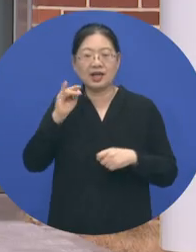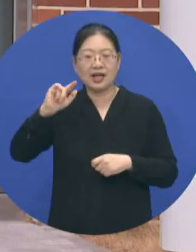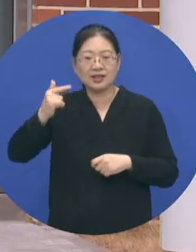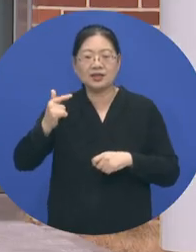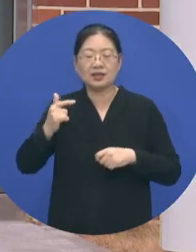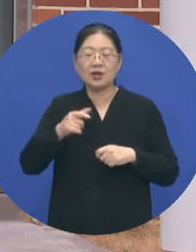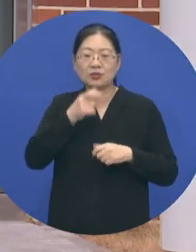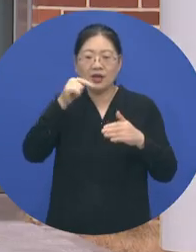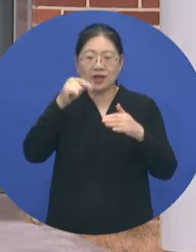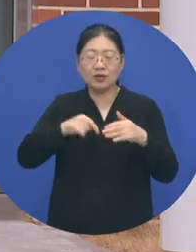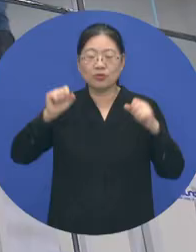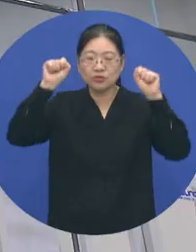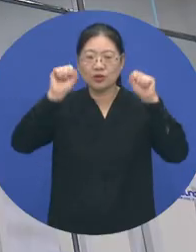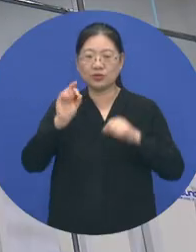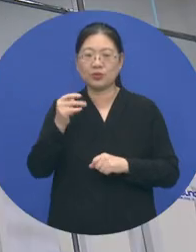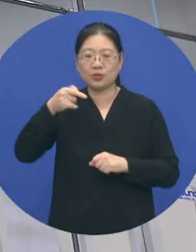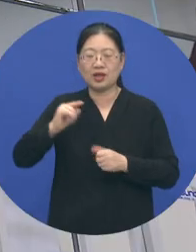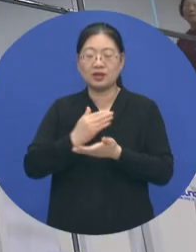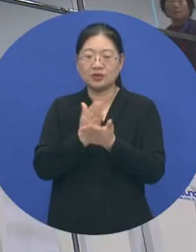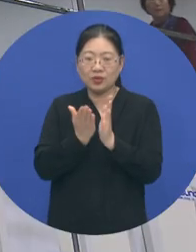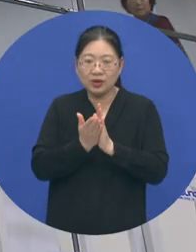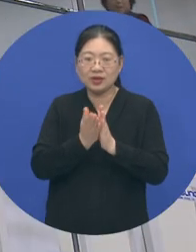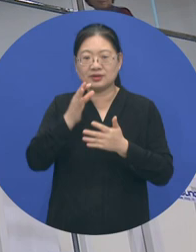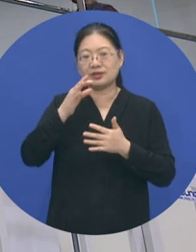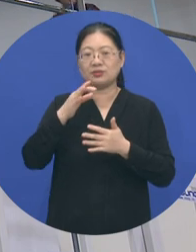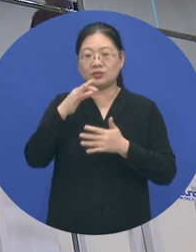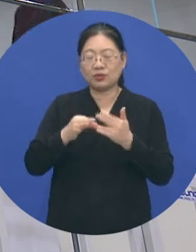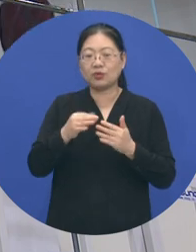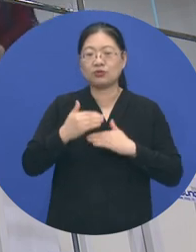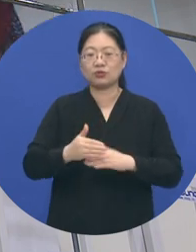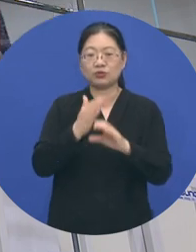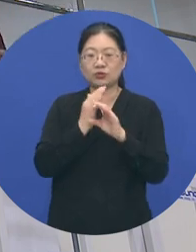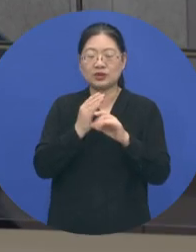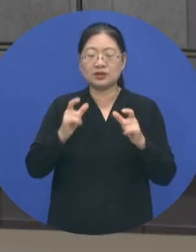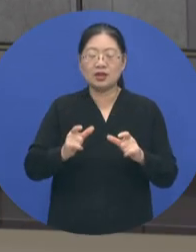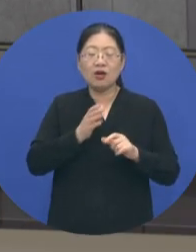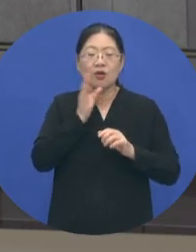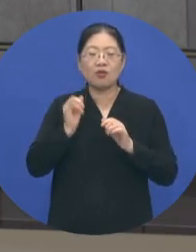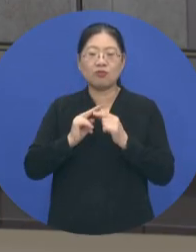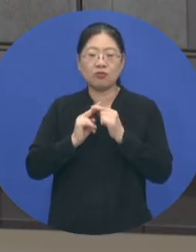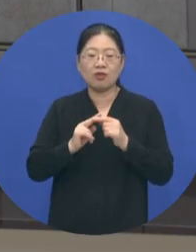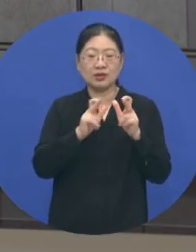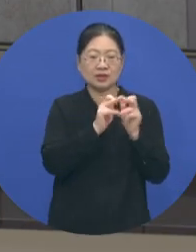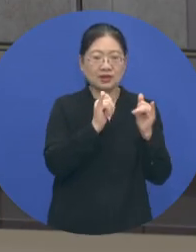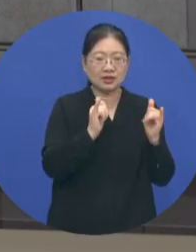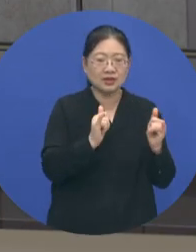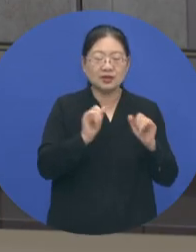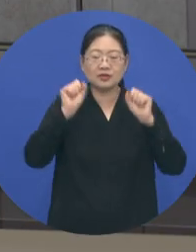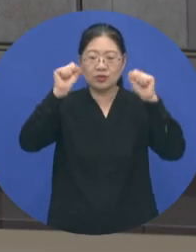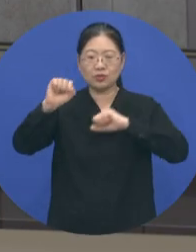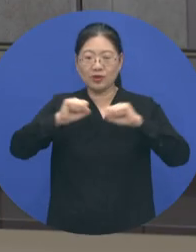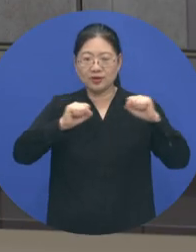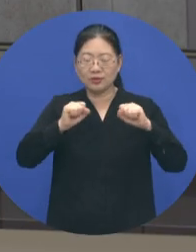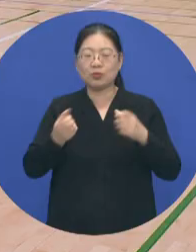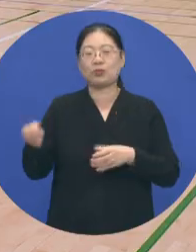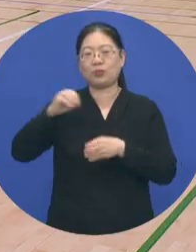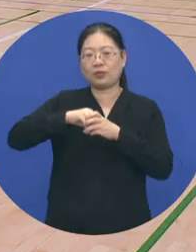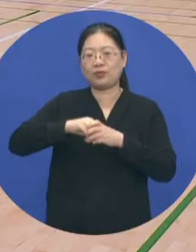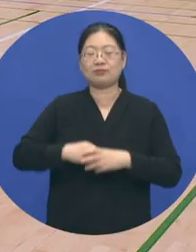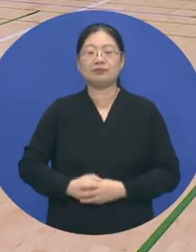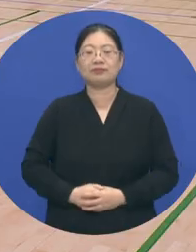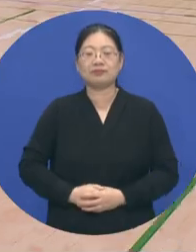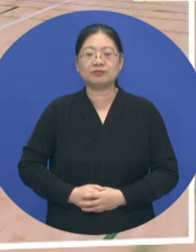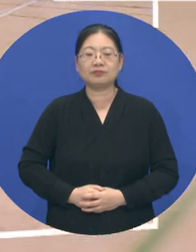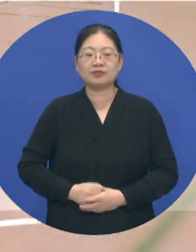댄스, 수중운동, 요가 등 다양한 체육 프로그램을 운영 중인데 지역 어르신들뿐 아니라 장애인들의 체육활동까지 책임지고